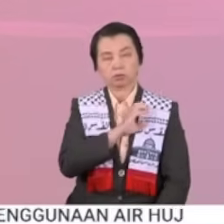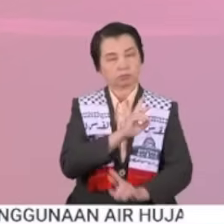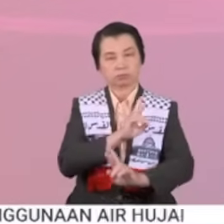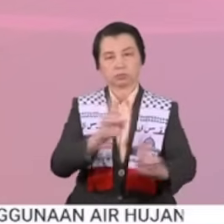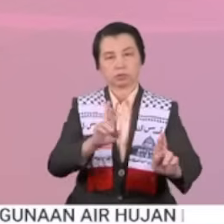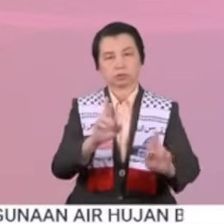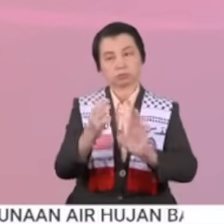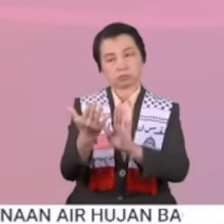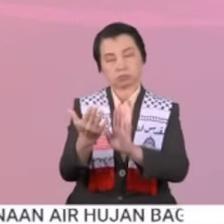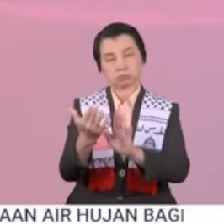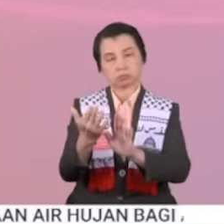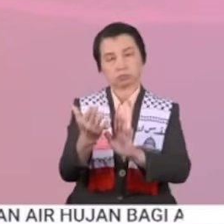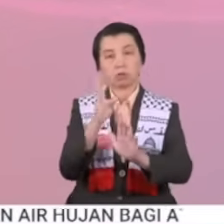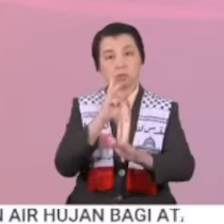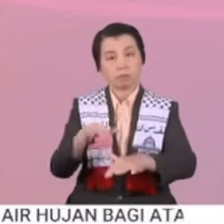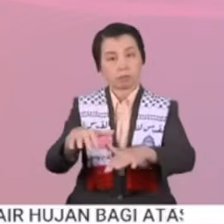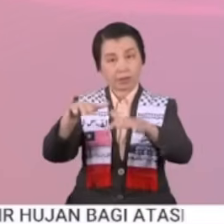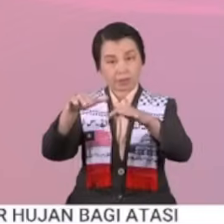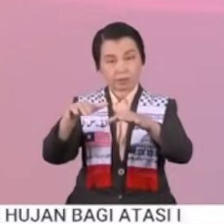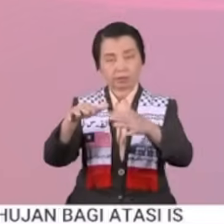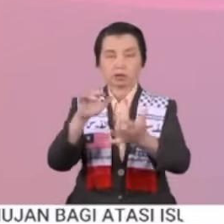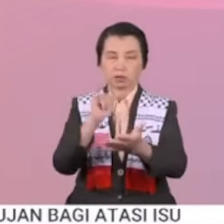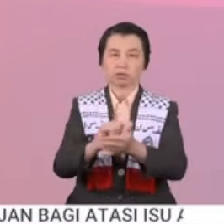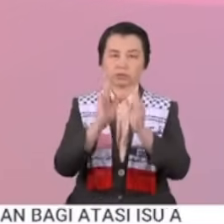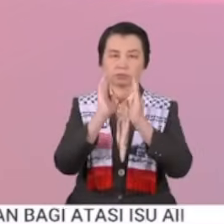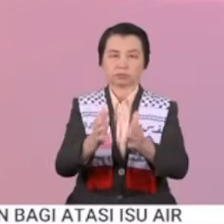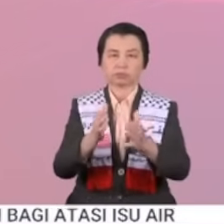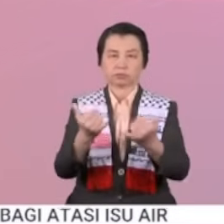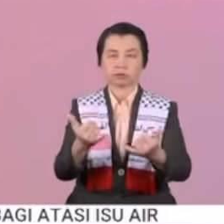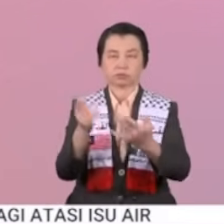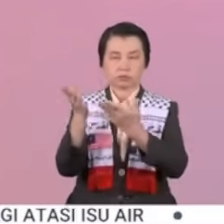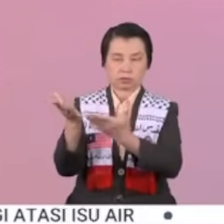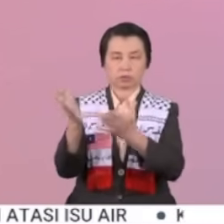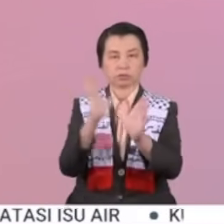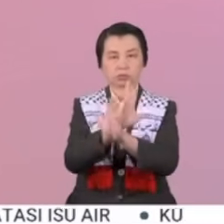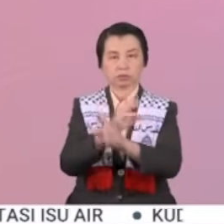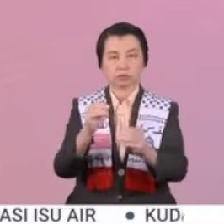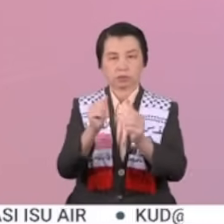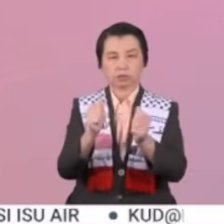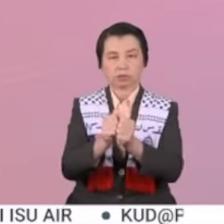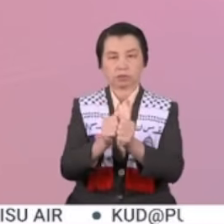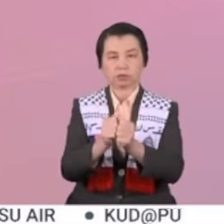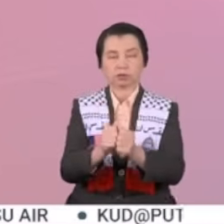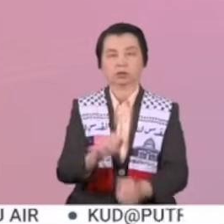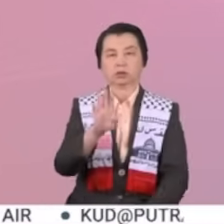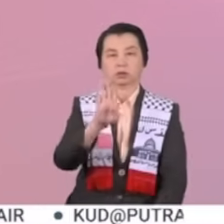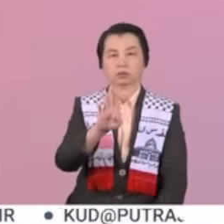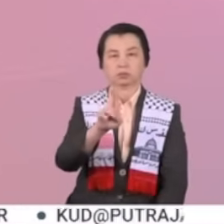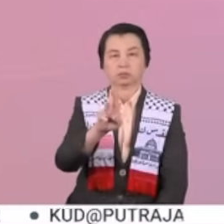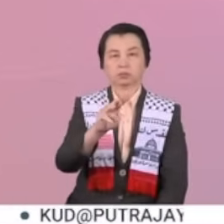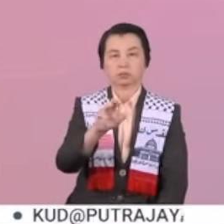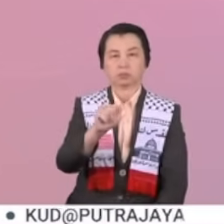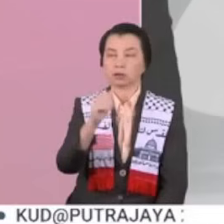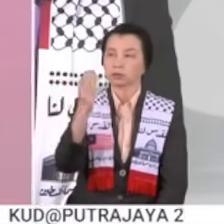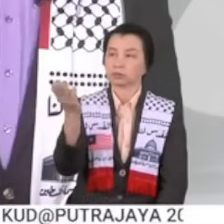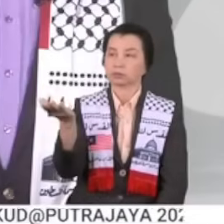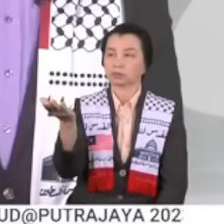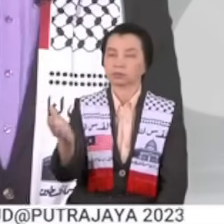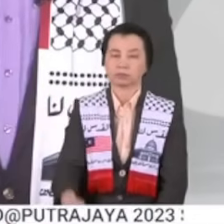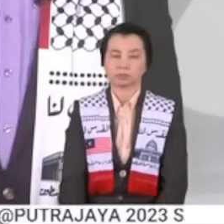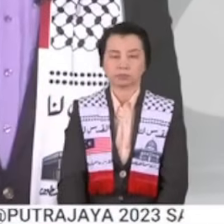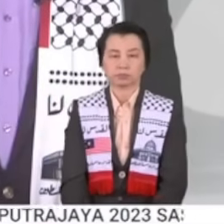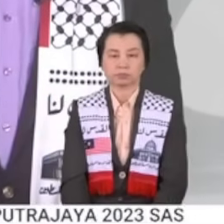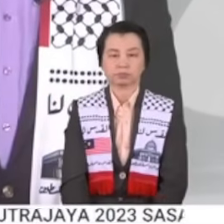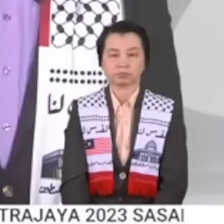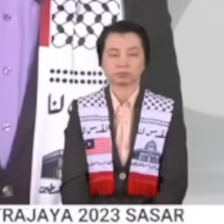bersiap siaga hadapi monsun timur laut itu antara tumpuan semasa bumi kenyalang laporannya terus saja langsungersama Bun silakan